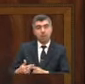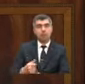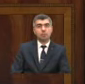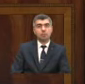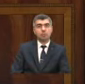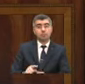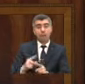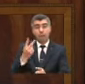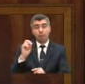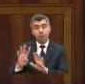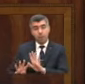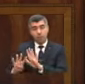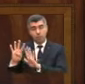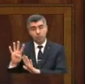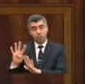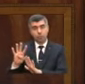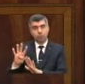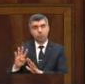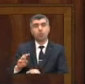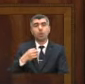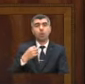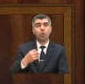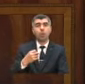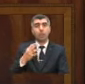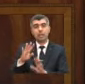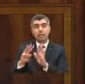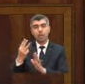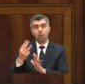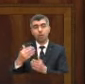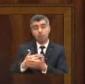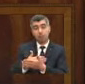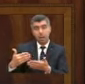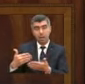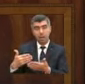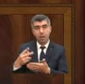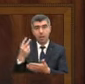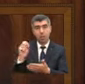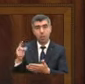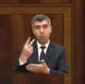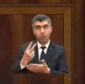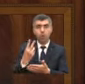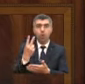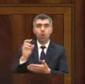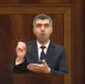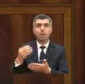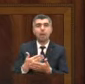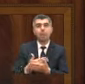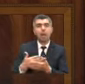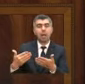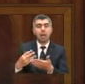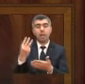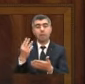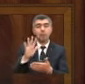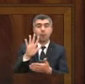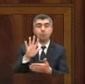غير من 2014 ل 2021 انتقلت من 13 مليار تقريبا ل 2021 20 مليار بزياده تفوق